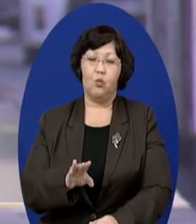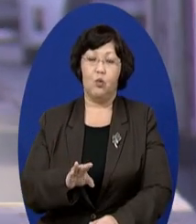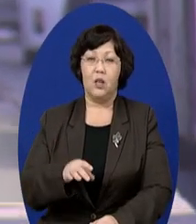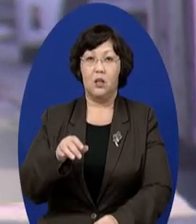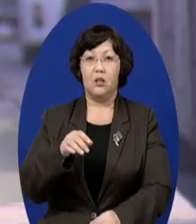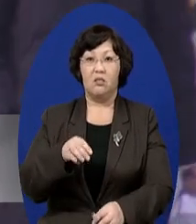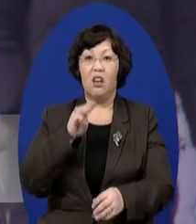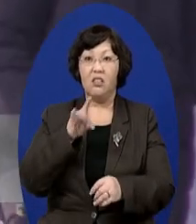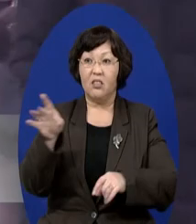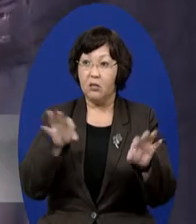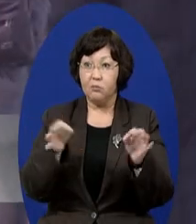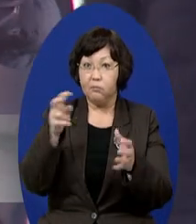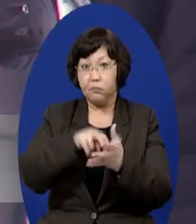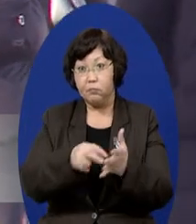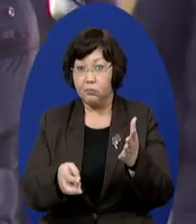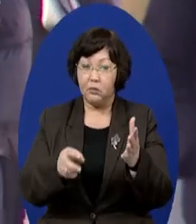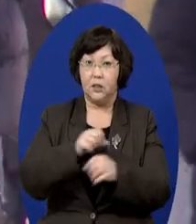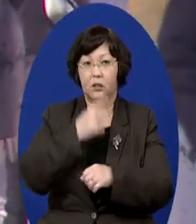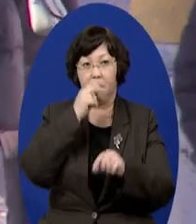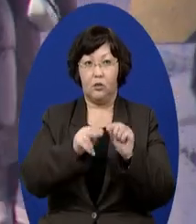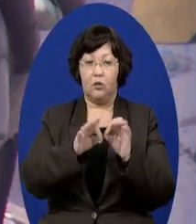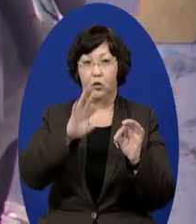хяналт тавин ажиллах боломжтой гэж байлаа.